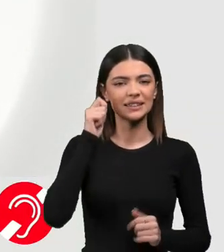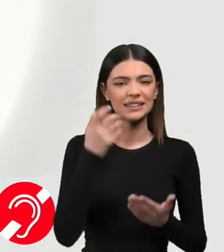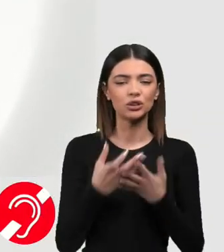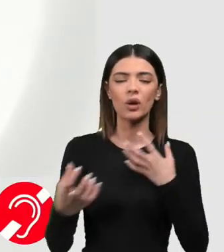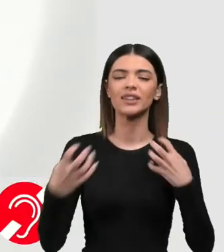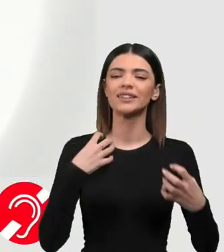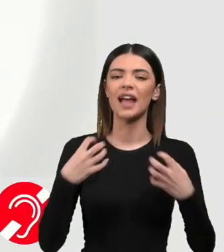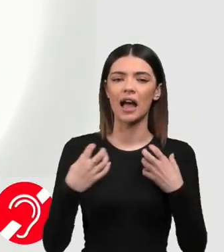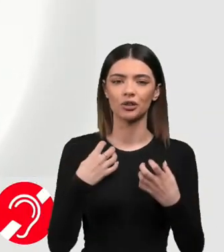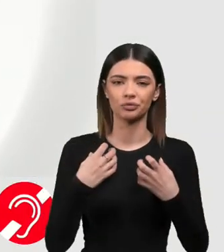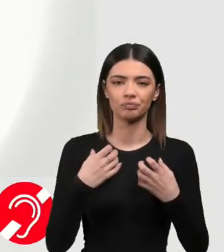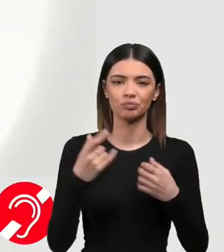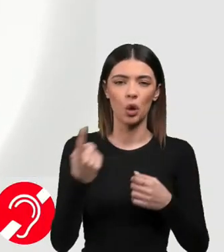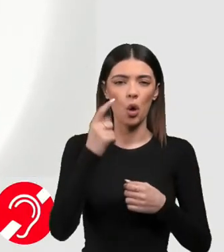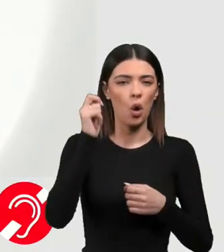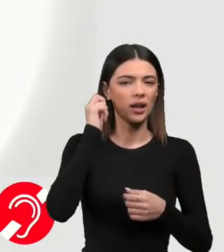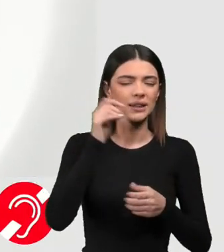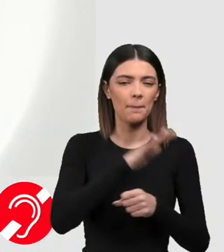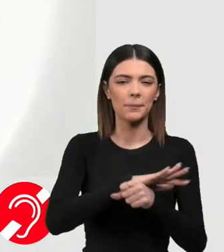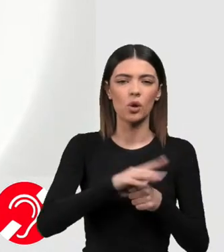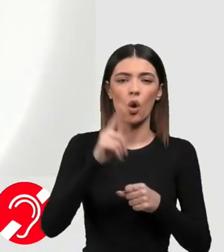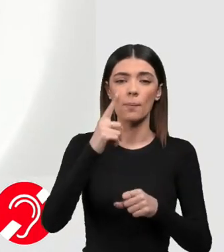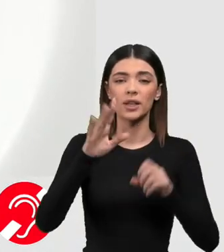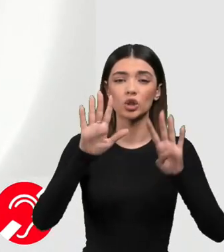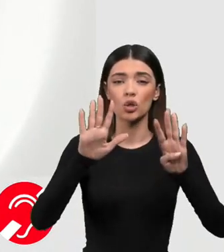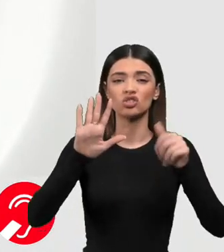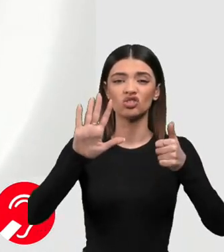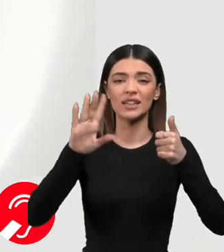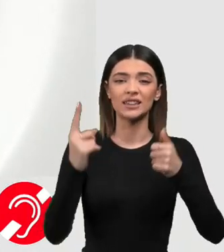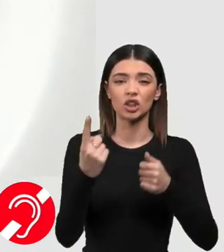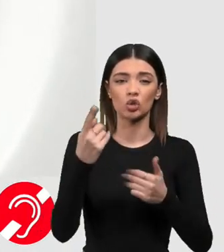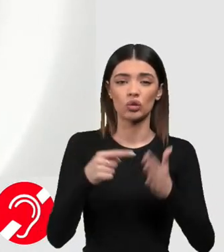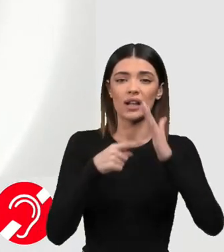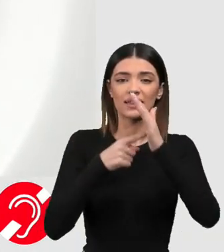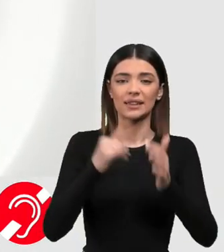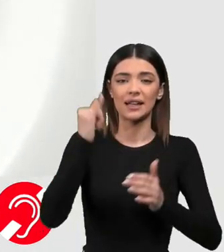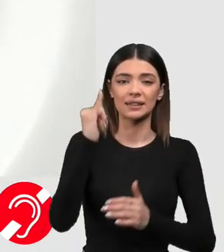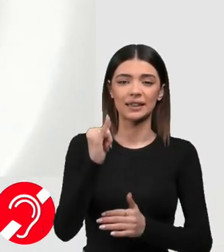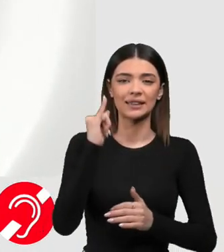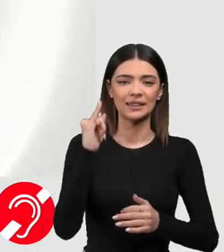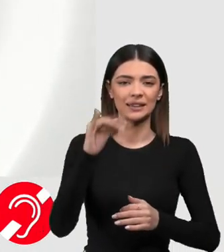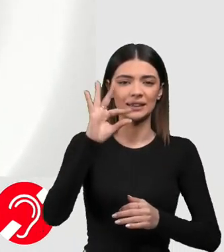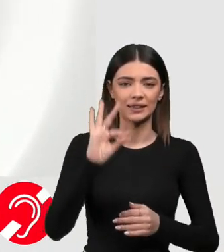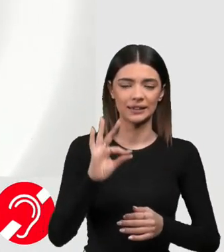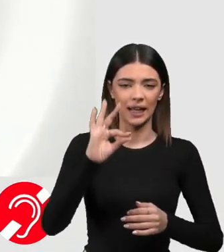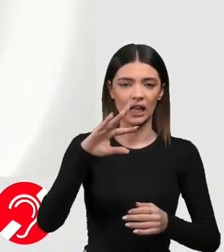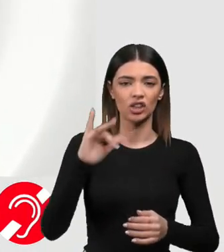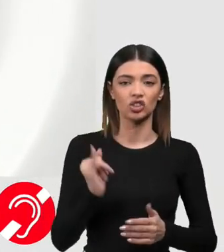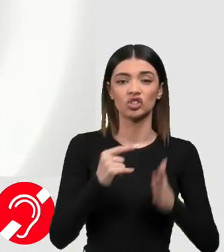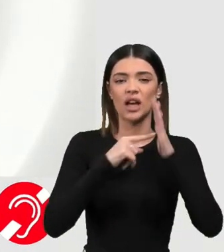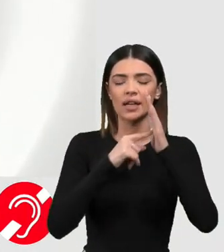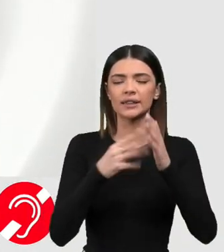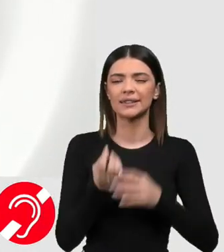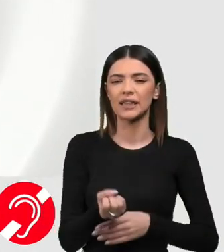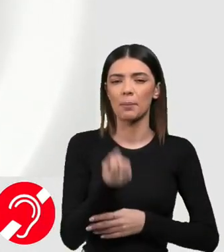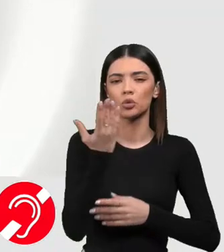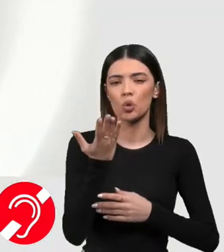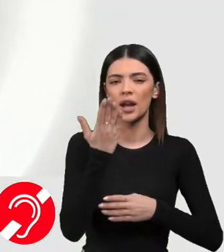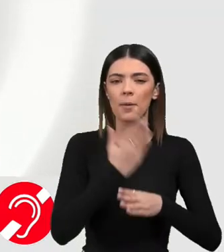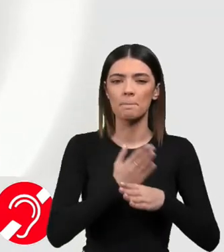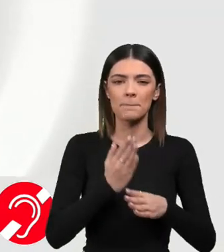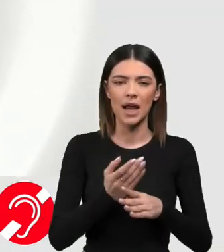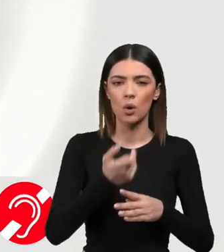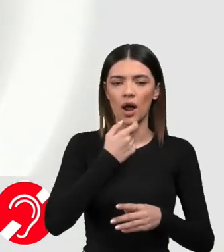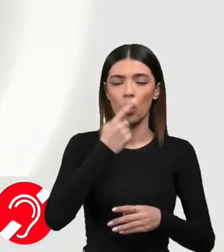Astăzi este Ziua Internațională a Teatrului. Această zi este instituită în anul 1961 de către Institutul Internațional de Teatru și